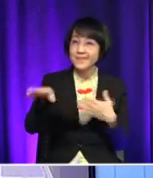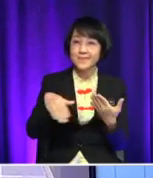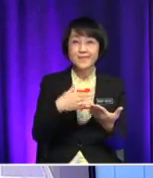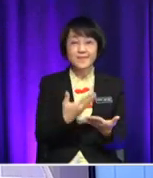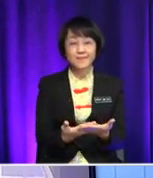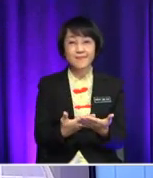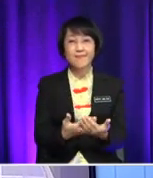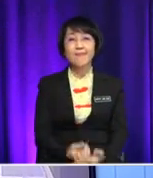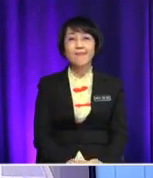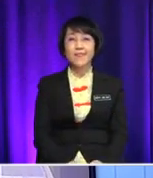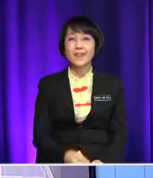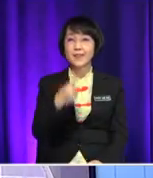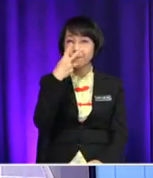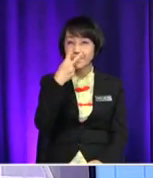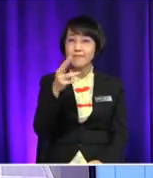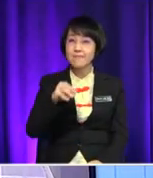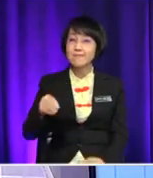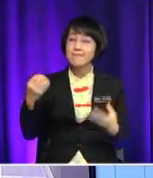Baiklah mereka